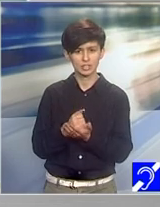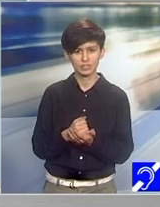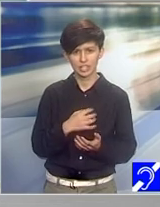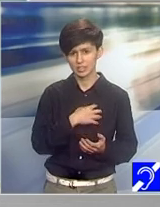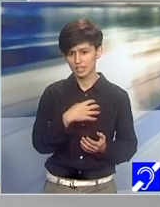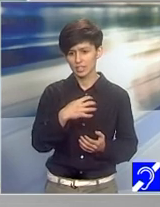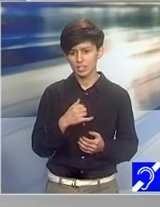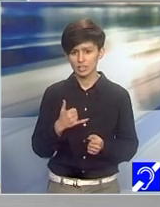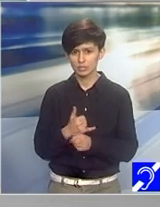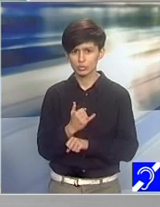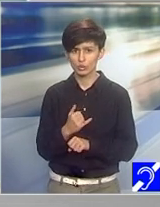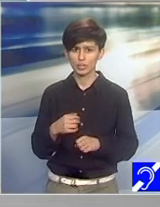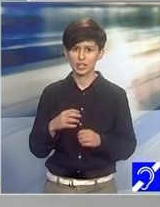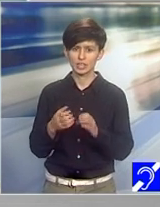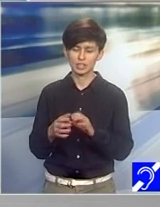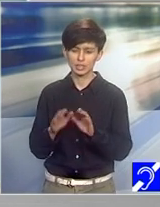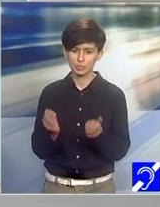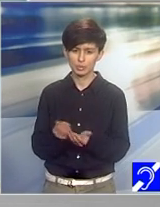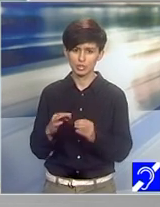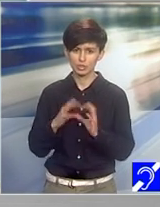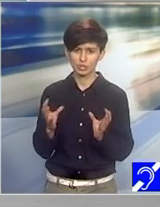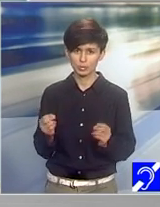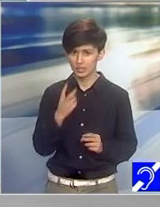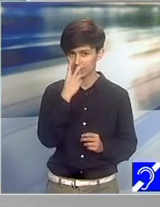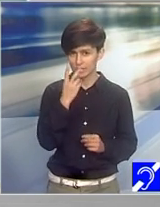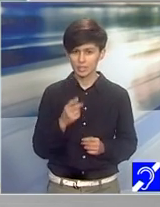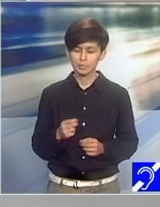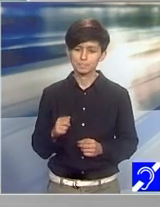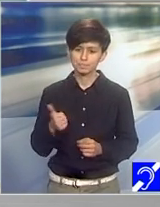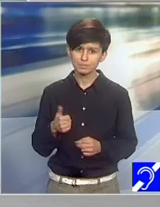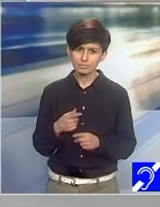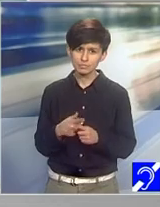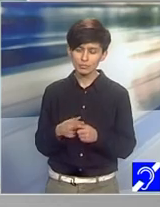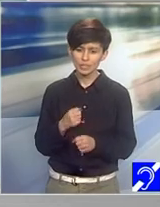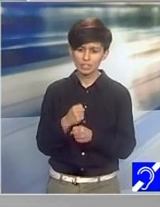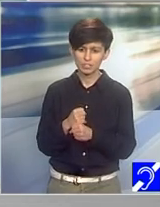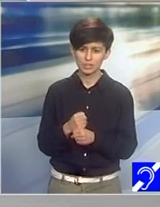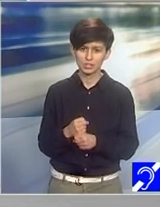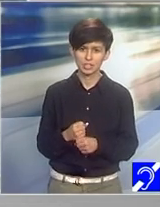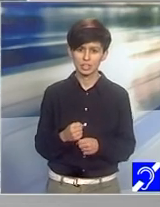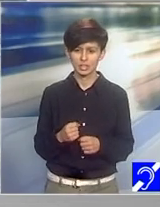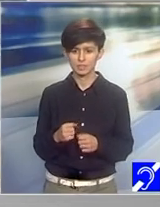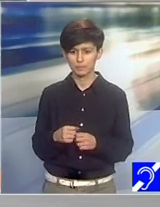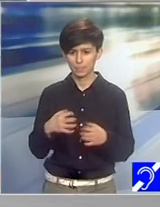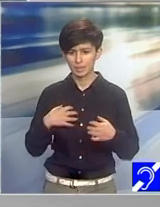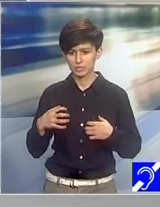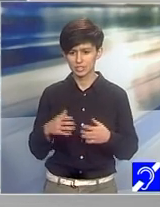ale poporului român. Haideți să vedem primul material realizat la Muzeul Poarta de Sufeleag.